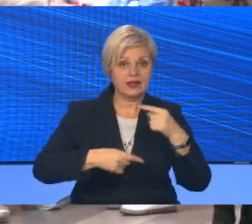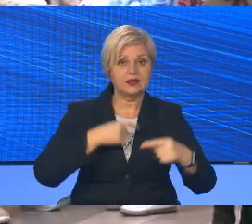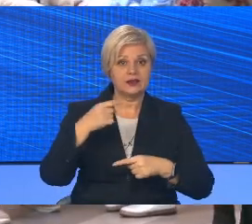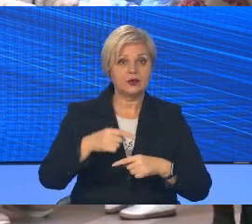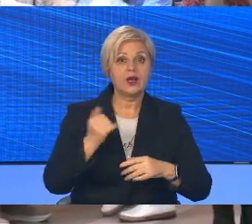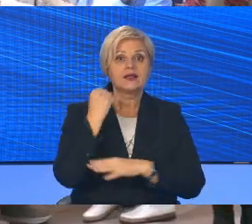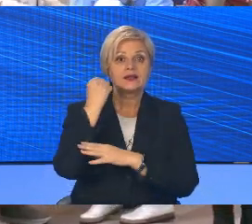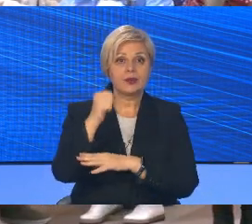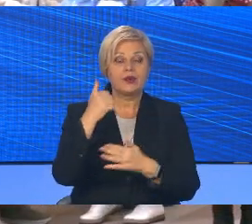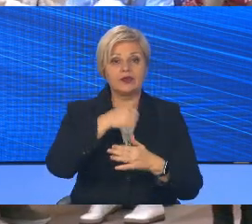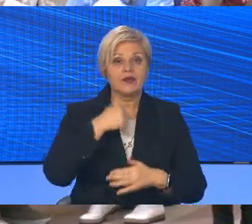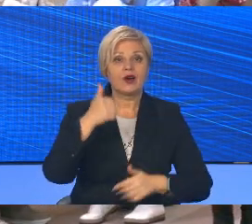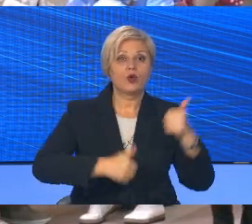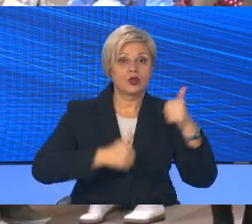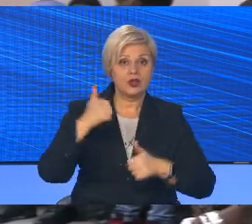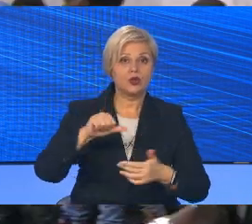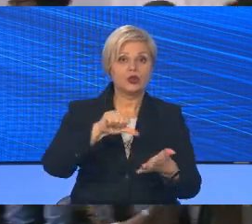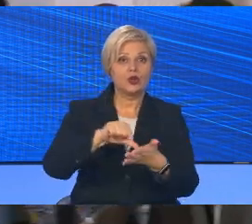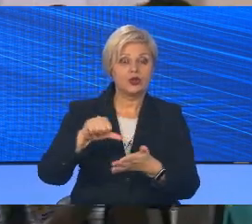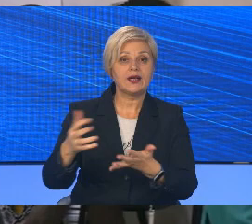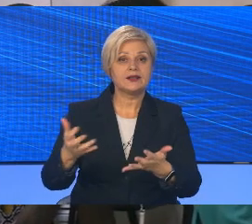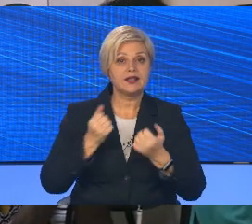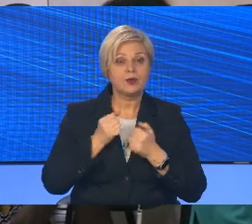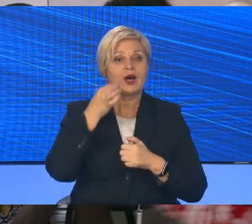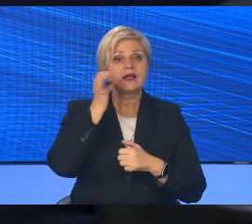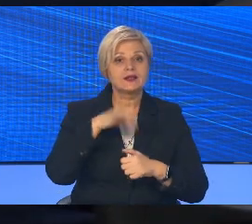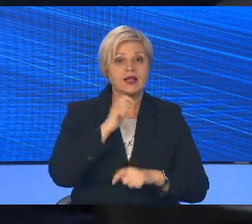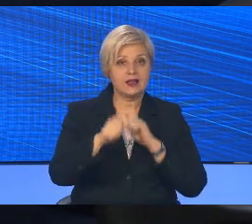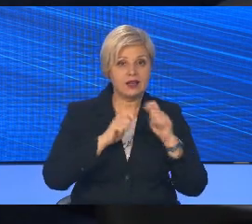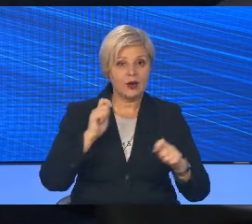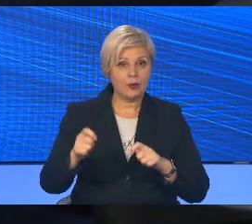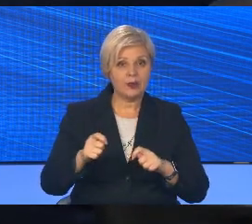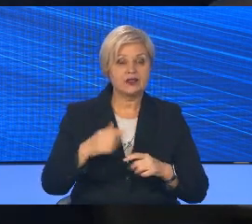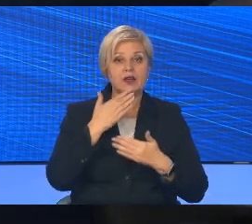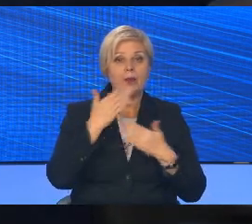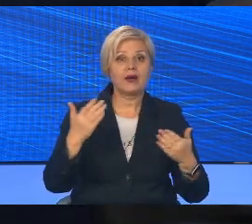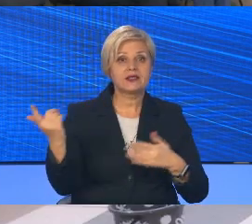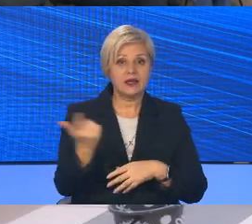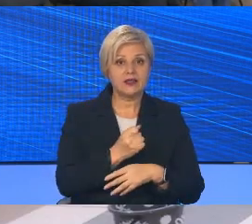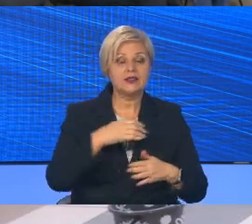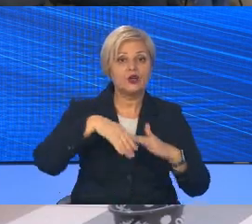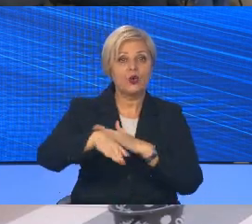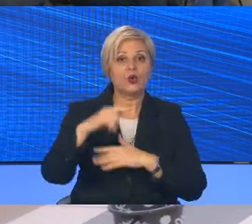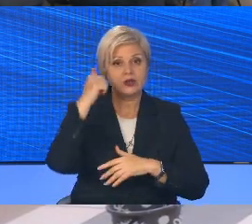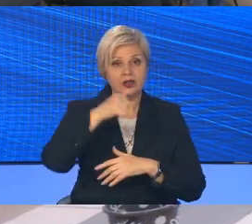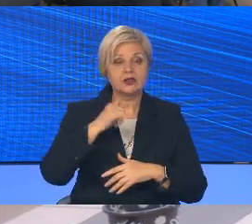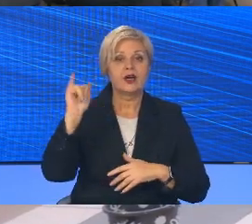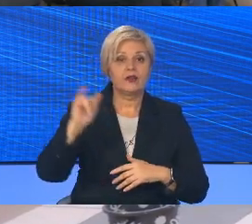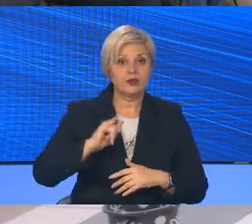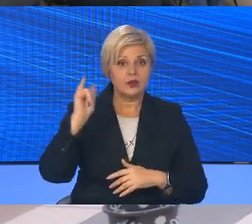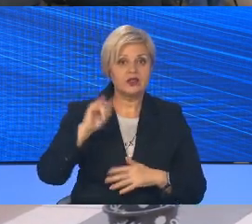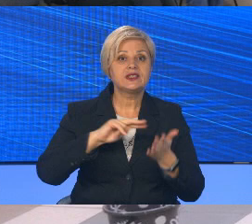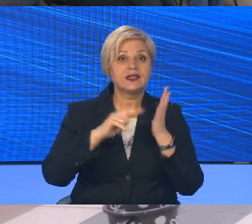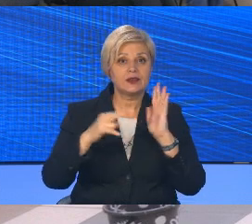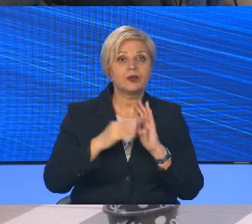За перемогу у новогодних конкурсах удельники отрымливали солодкие призы. На опошнем тыдне одыходящего года во университете